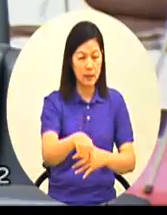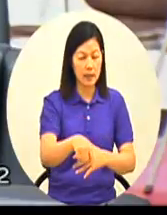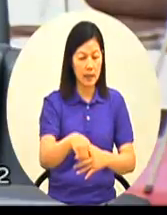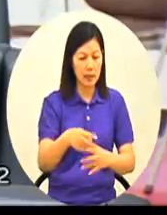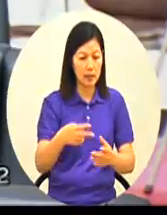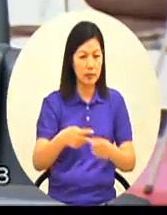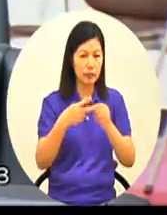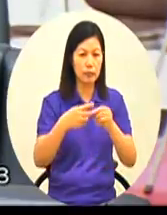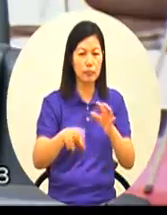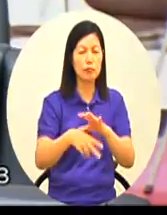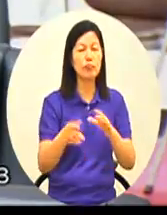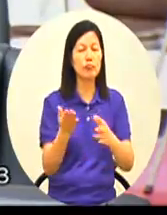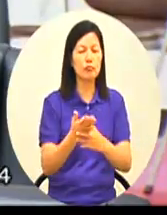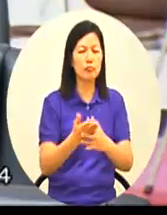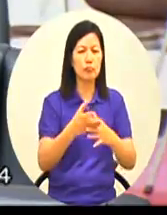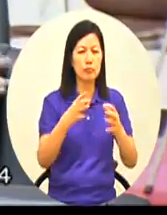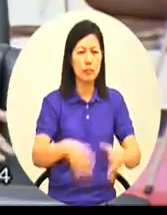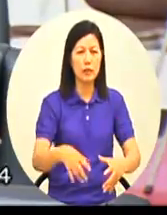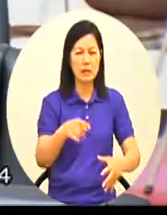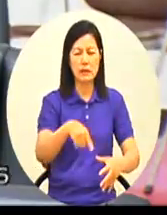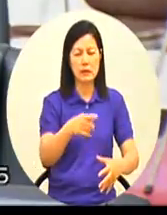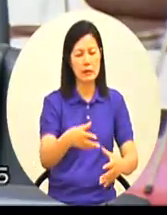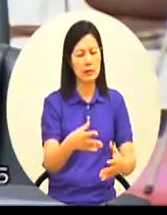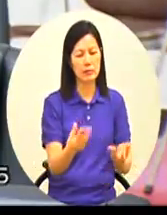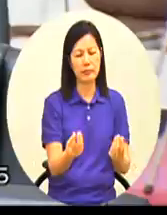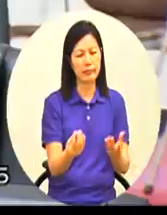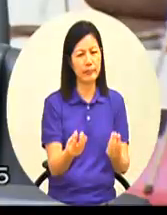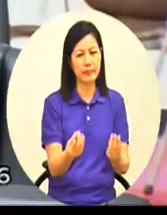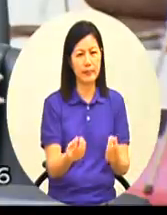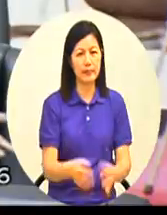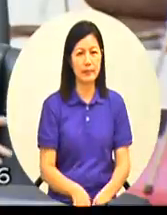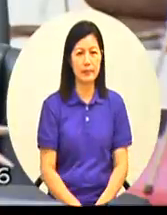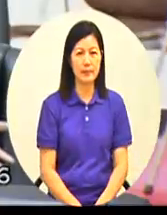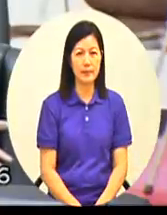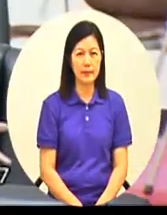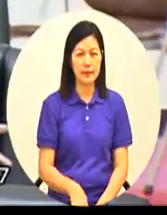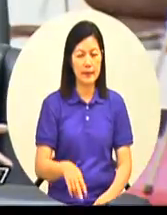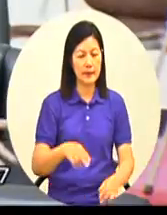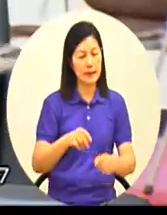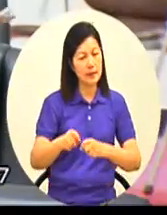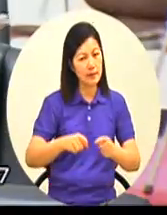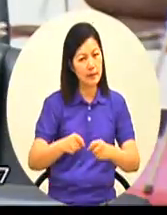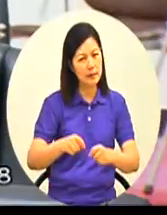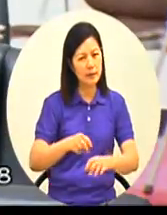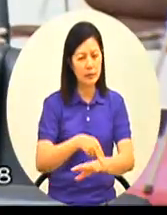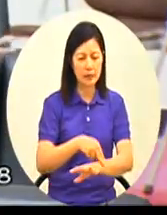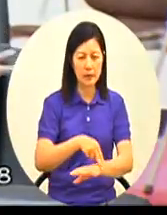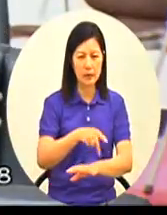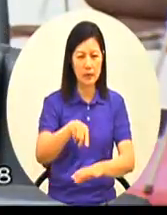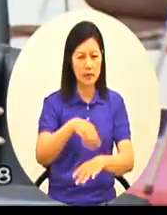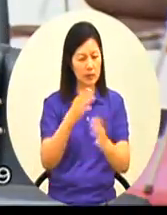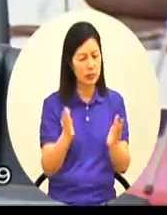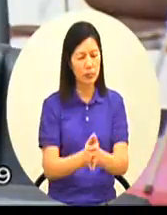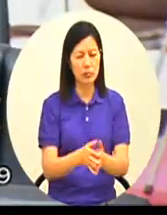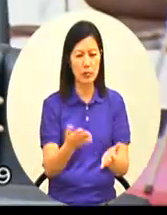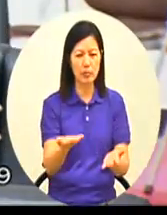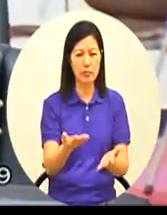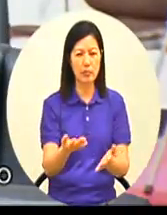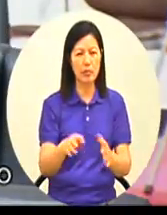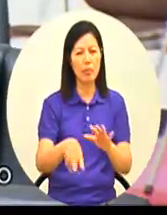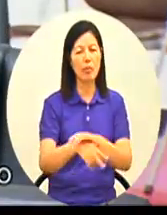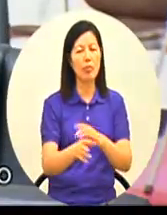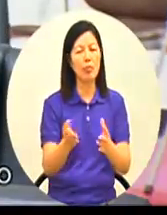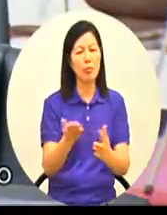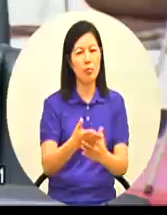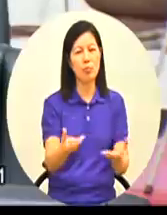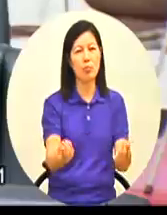活动中心的话，几乎是已经没有了哈。哎，我们的规划大概都全部都零空间了哈。本席也